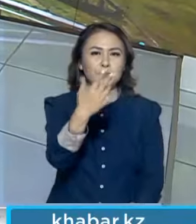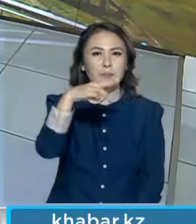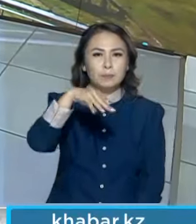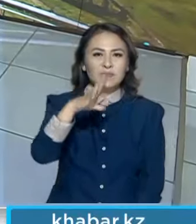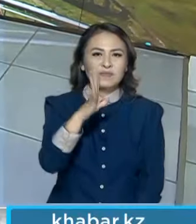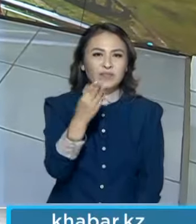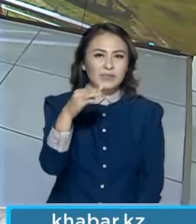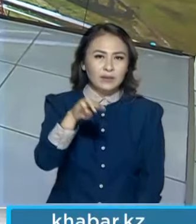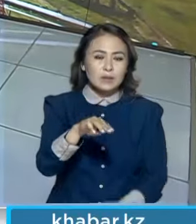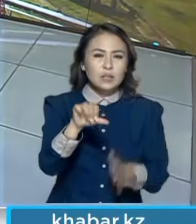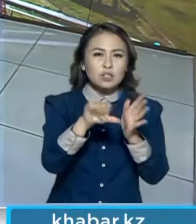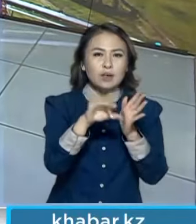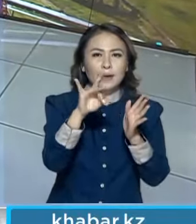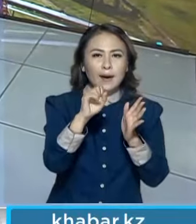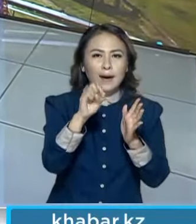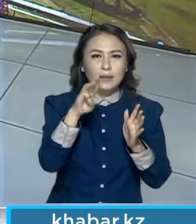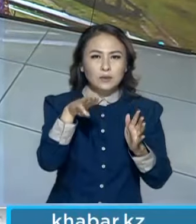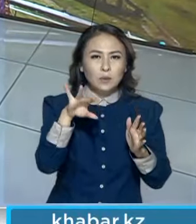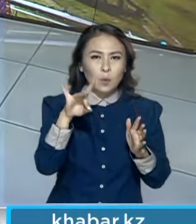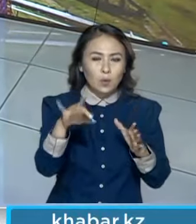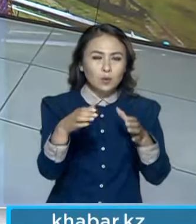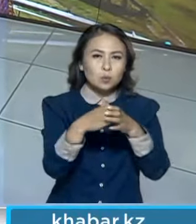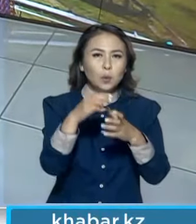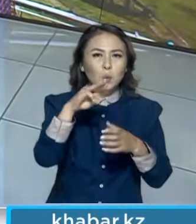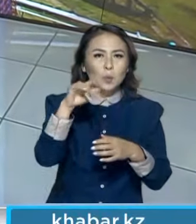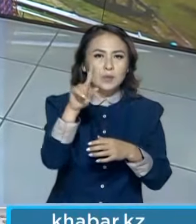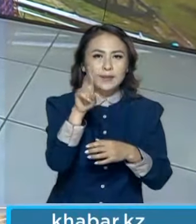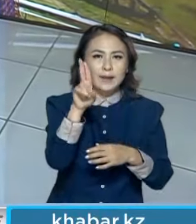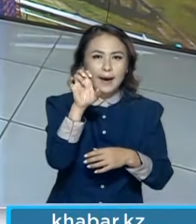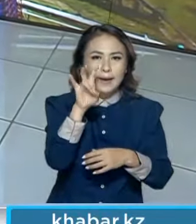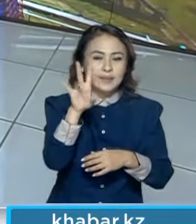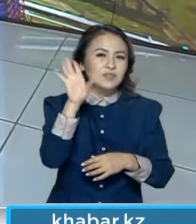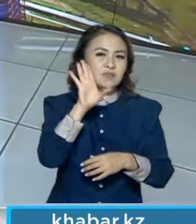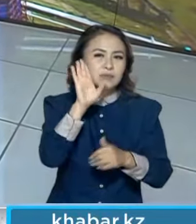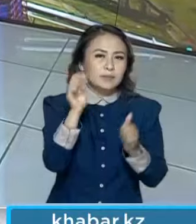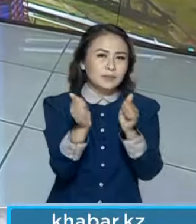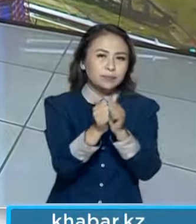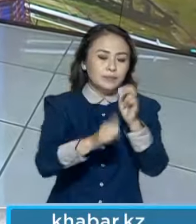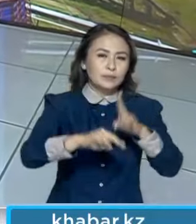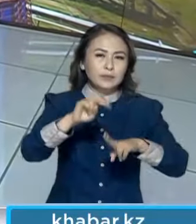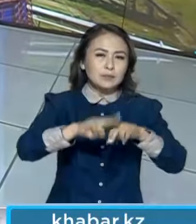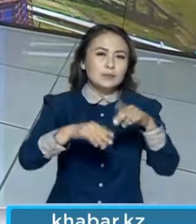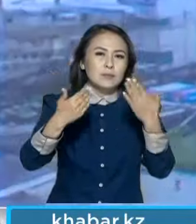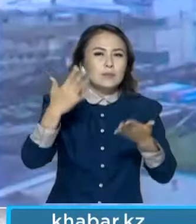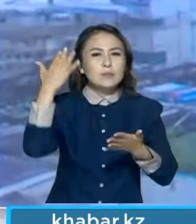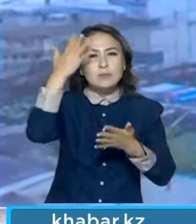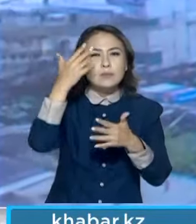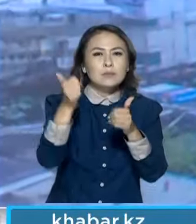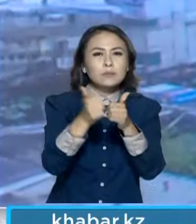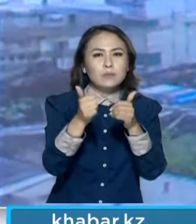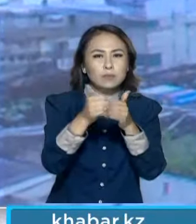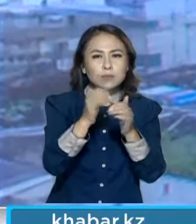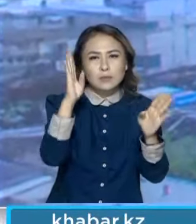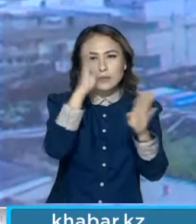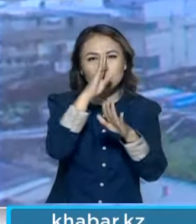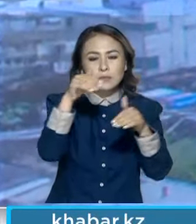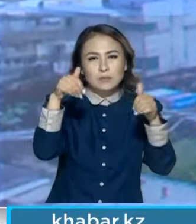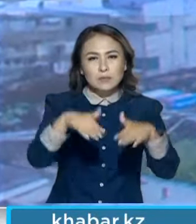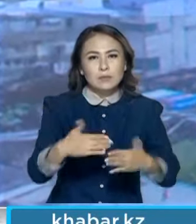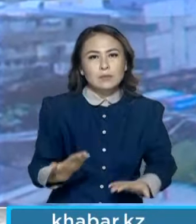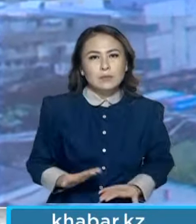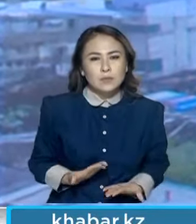болатын 6 реактор Жұзақ облысындағы Тускан көлінің маңында салынбақ. Ал осы мақсатта көршіміз тағдыр шешті